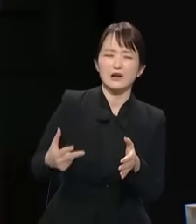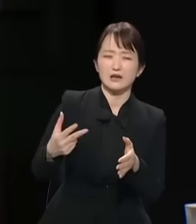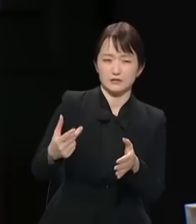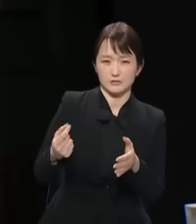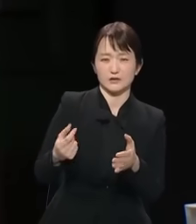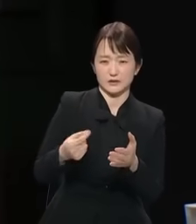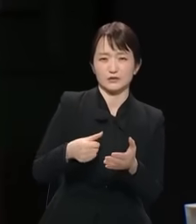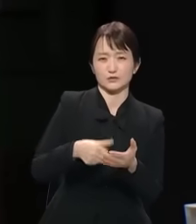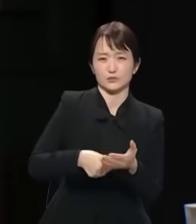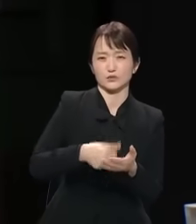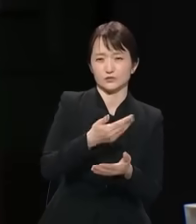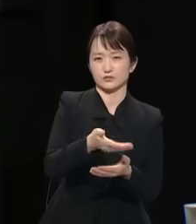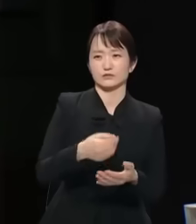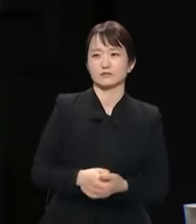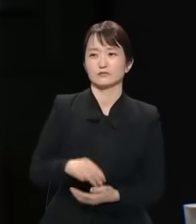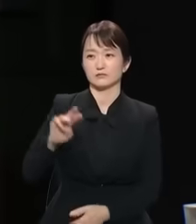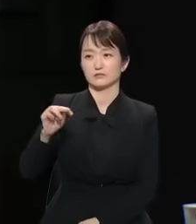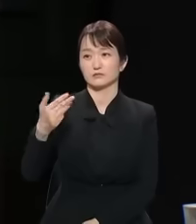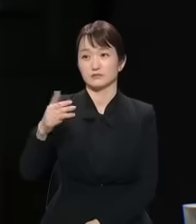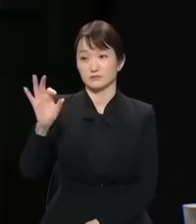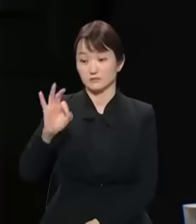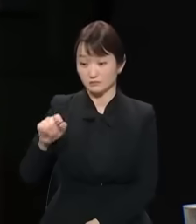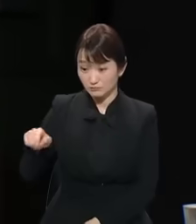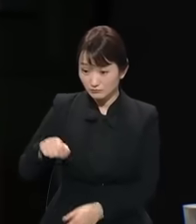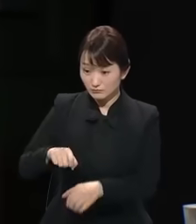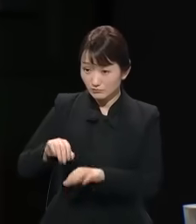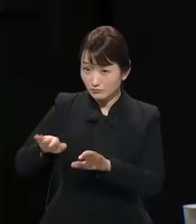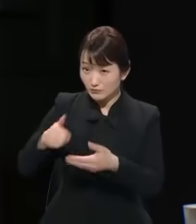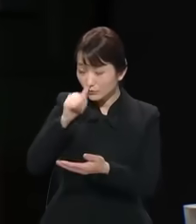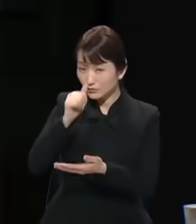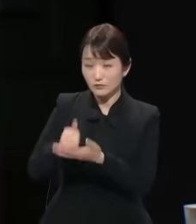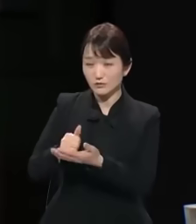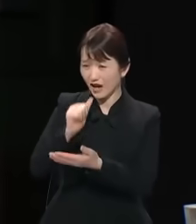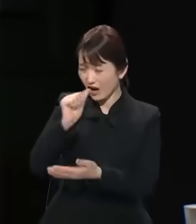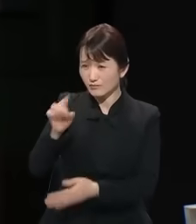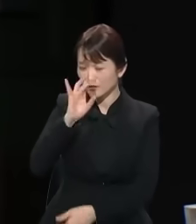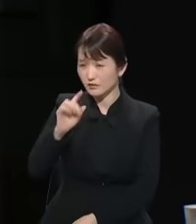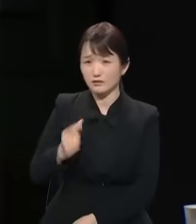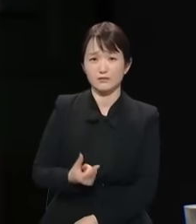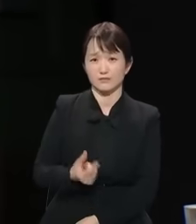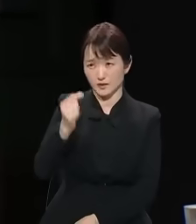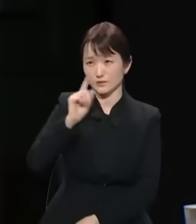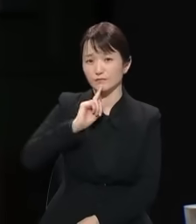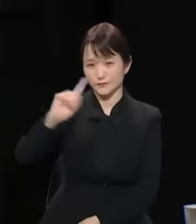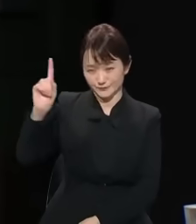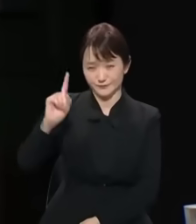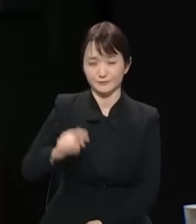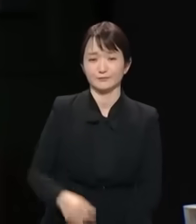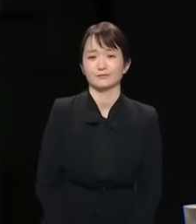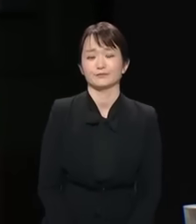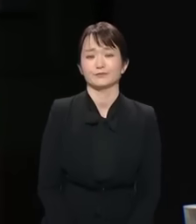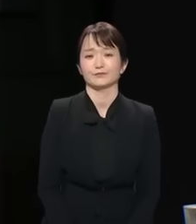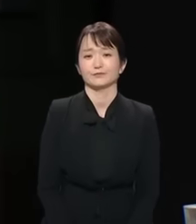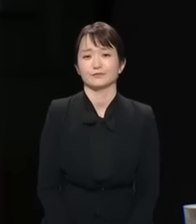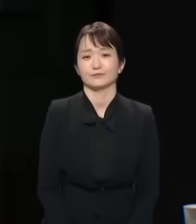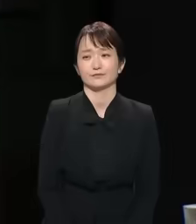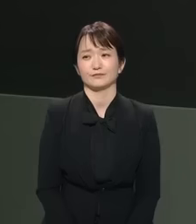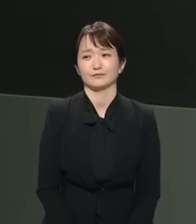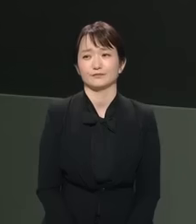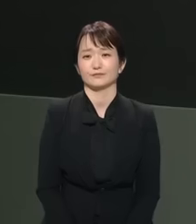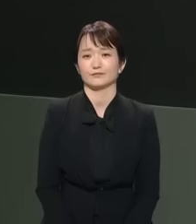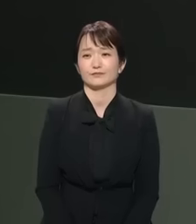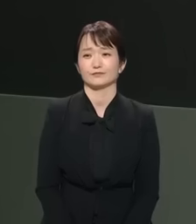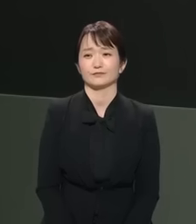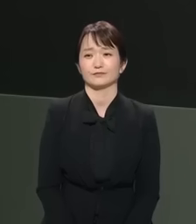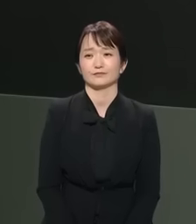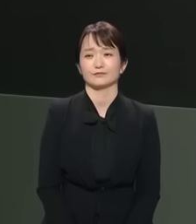선택을 해주셨고요. 38%는 이거 경범죄입니다. 절대 안 됩니다. 바로 신고합니다. 이렇게 투표해주셨습니다. 그렇군요.